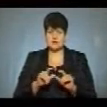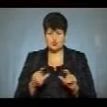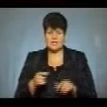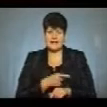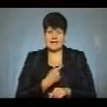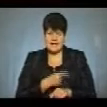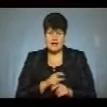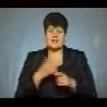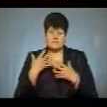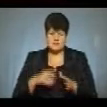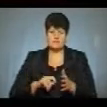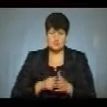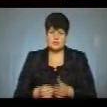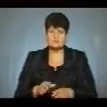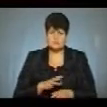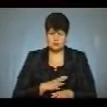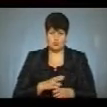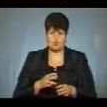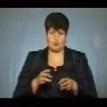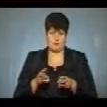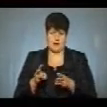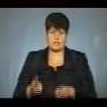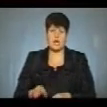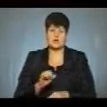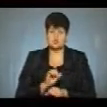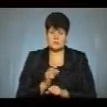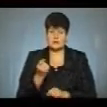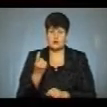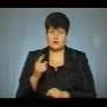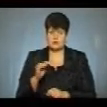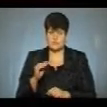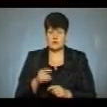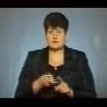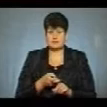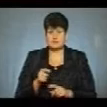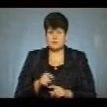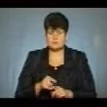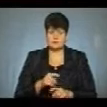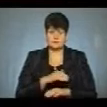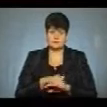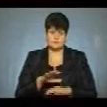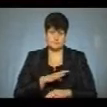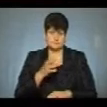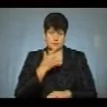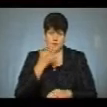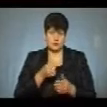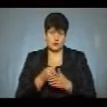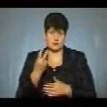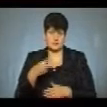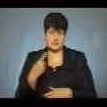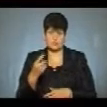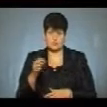вже вмикали опалення, призупинили його 11 жовтня через підвищення температури повітря до 21 градуса